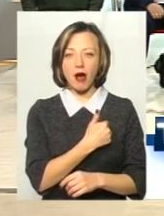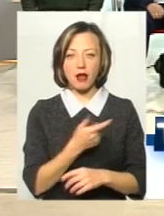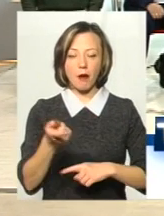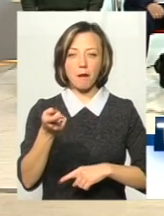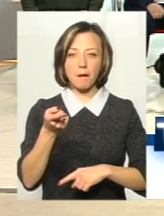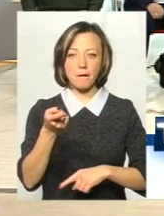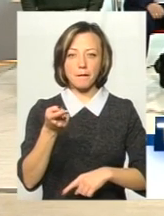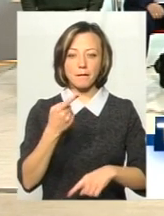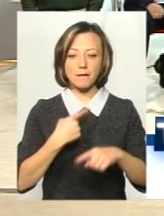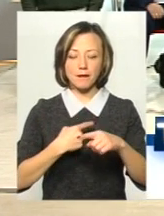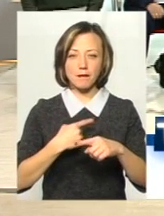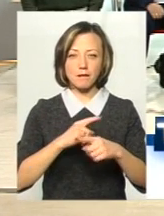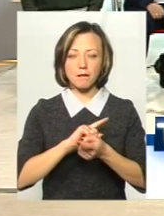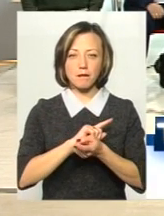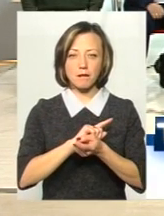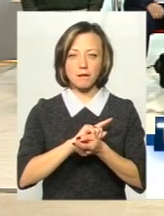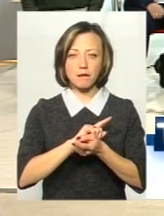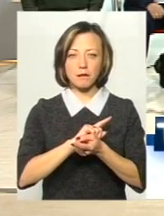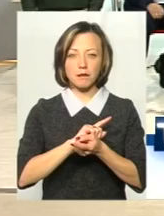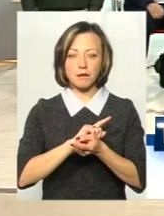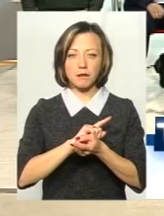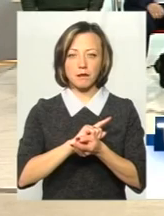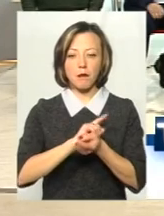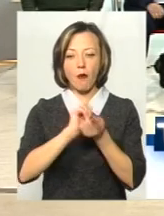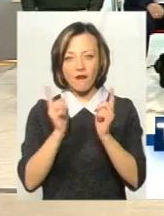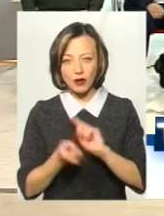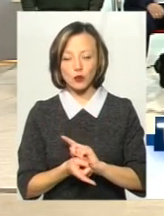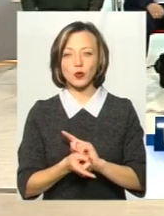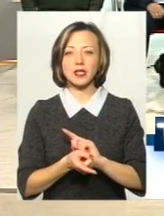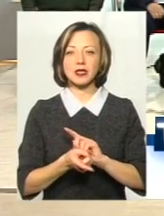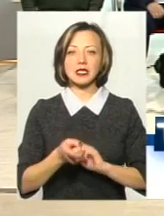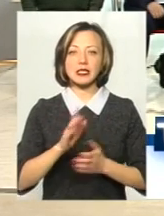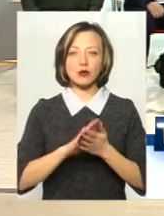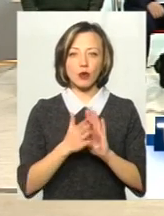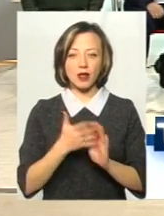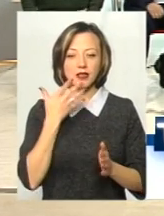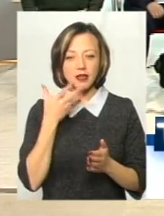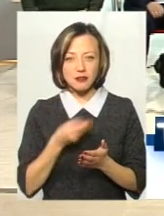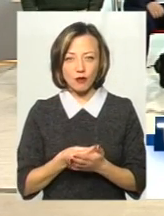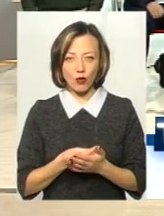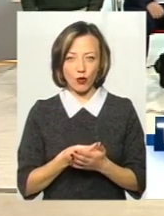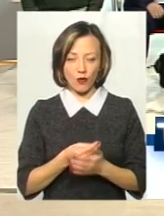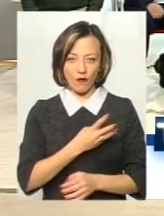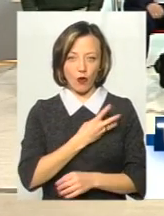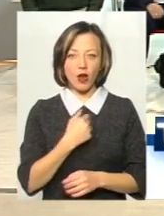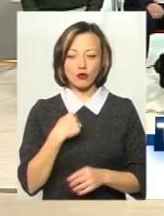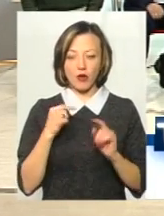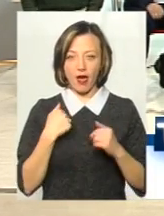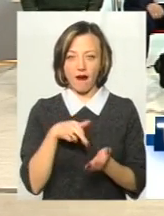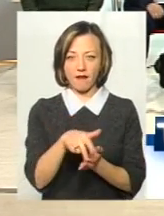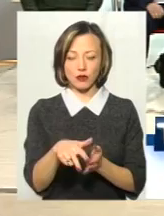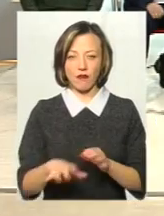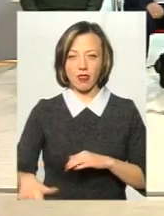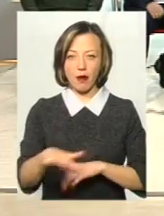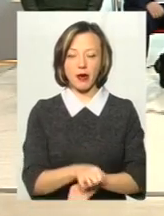повернути ситуацію на свою колію. Чому особисто я вийшов, да, на Майдан і чому